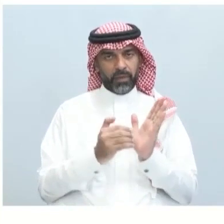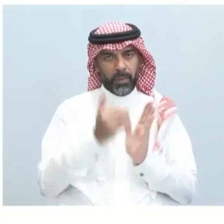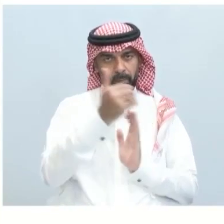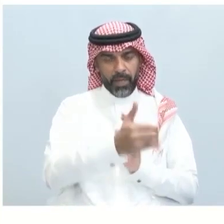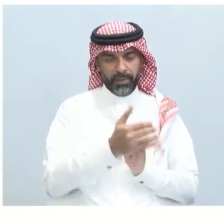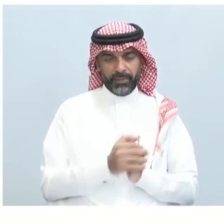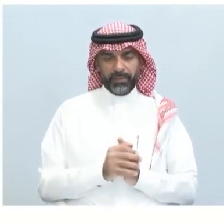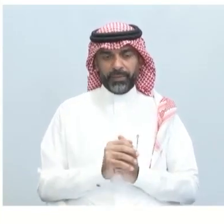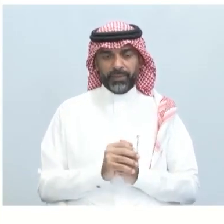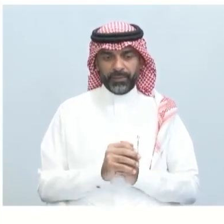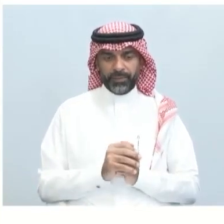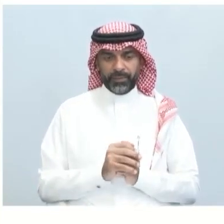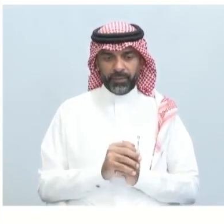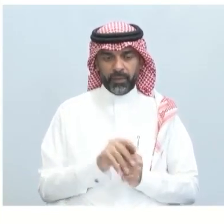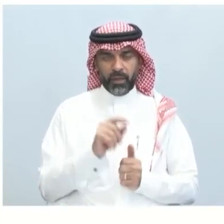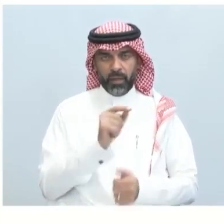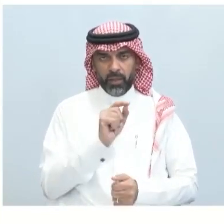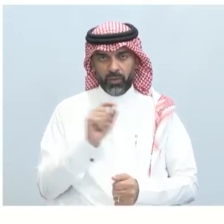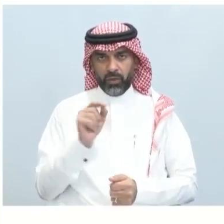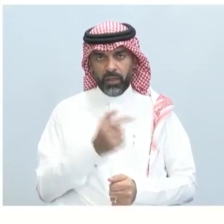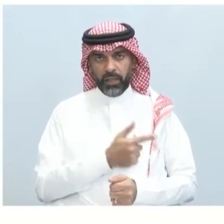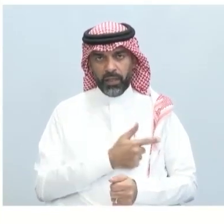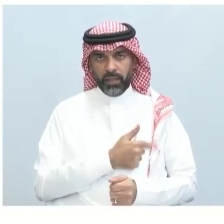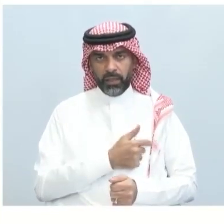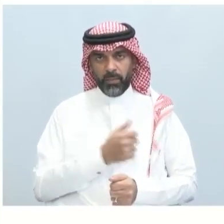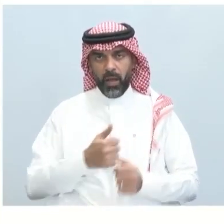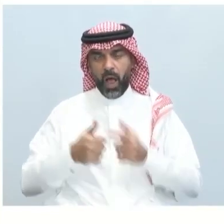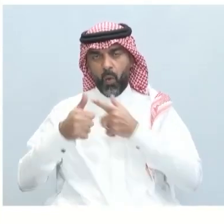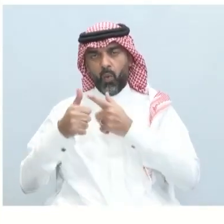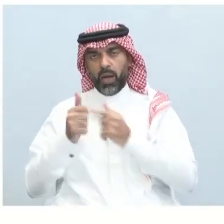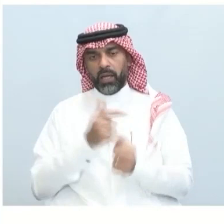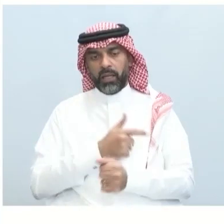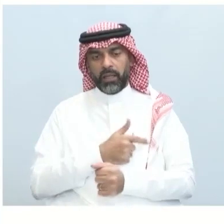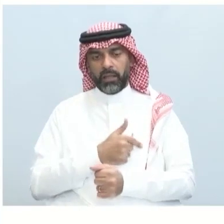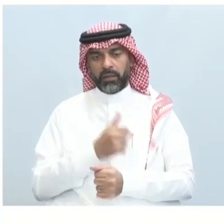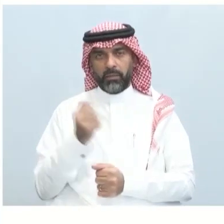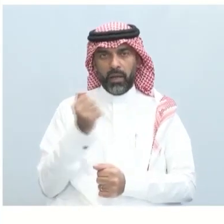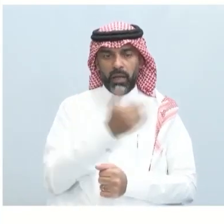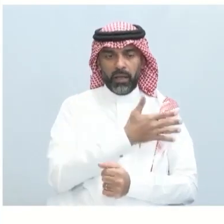Next. نقوم بإدخال البيانات مثل الاسم الأول